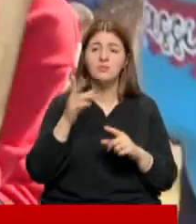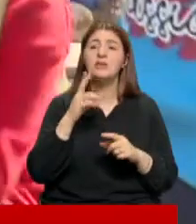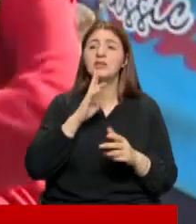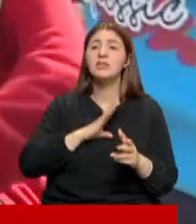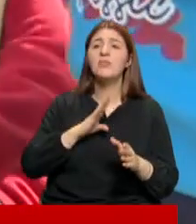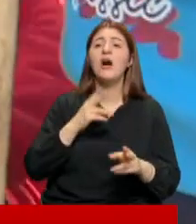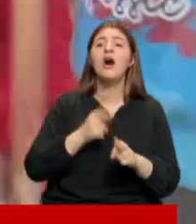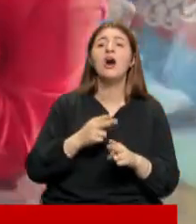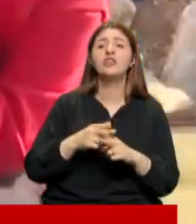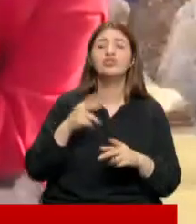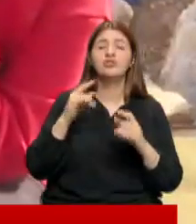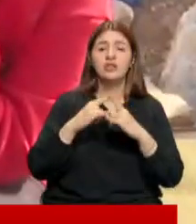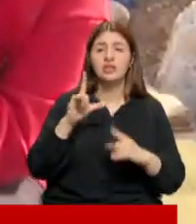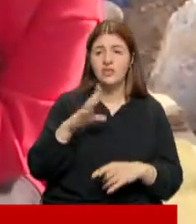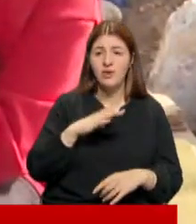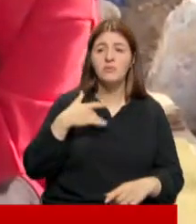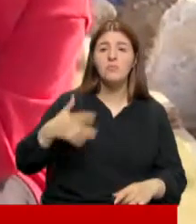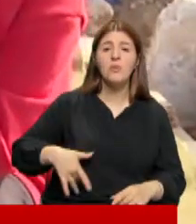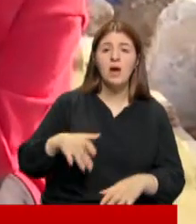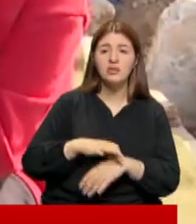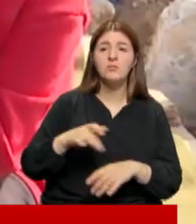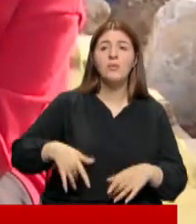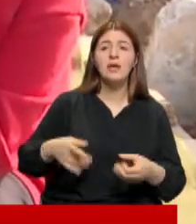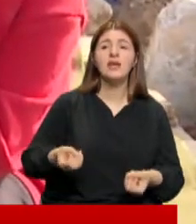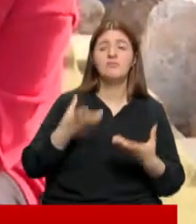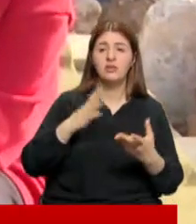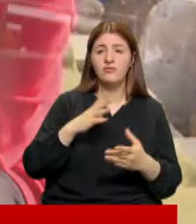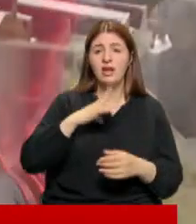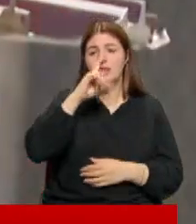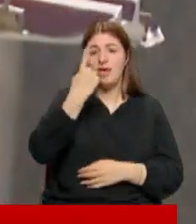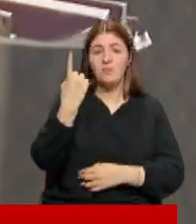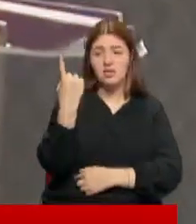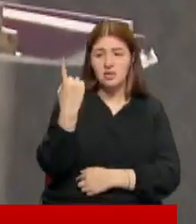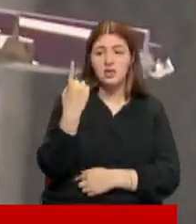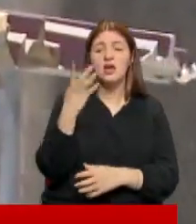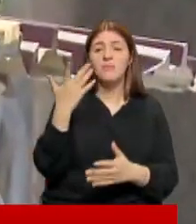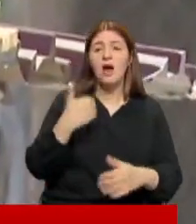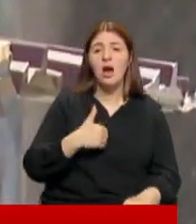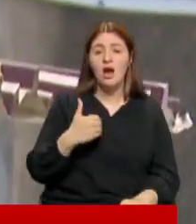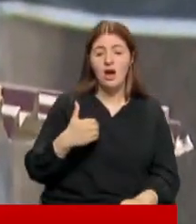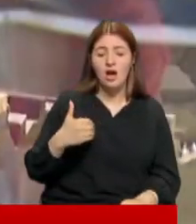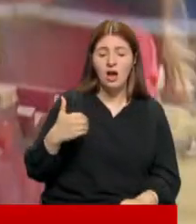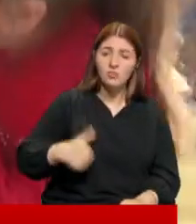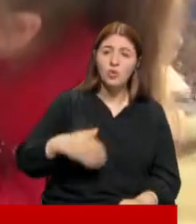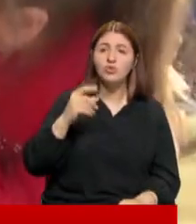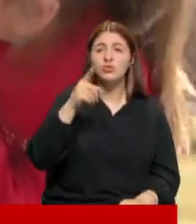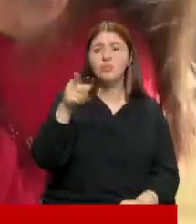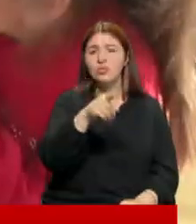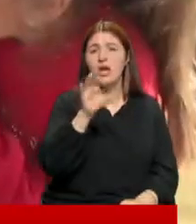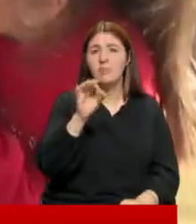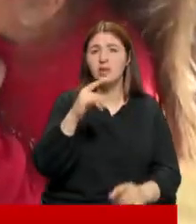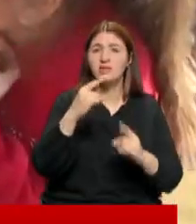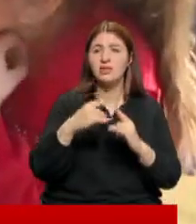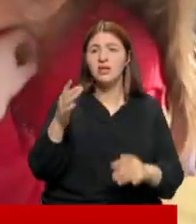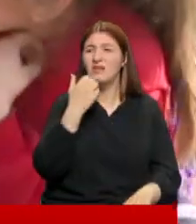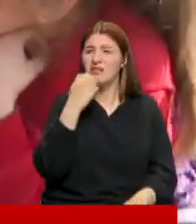acil çadıra ihtiyacımız var ben böbrek hastasıyım böbrek yetmezliği var tek Zaten deprem Galiba ameliyat oldum dedim ki oğlum şuraya dedim şimdi hemen öyle